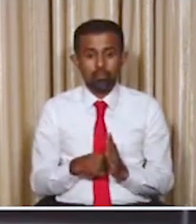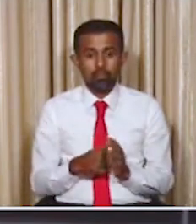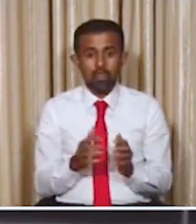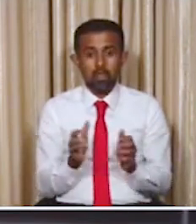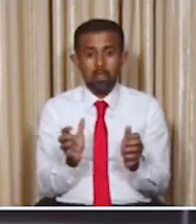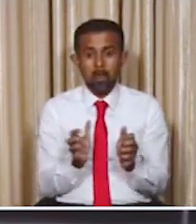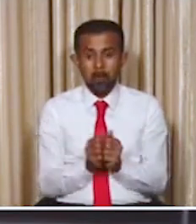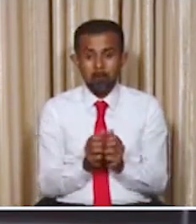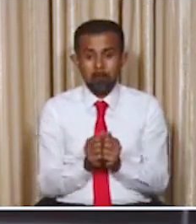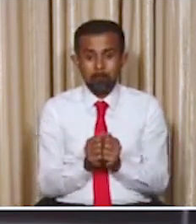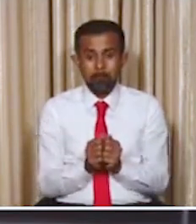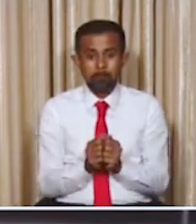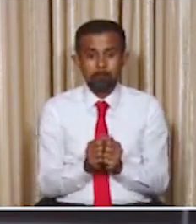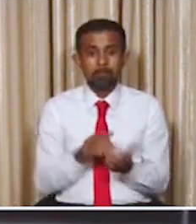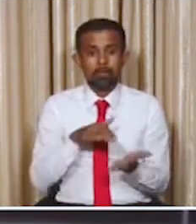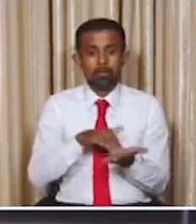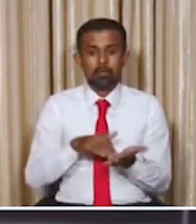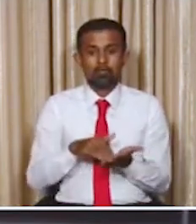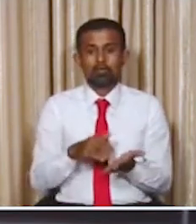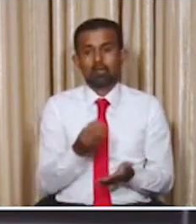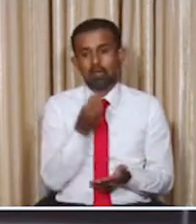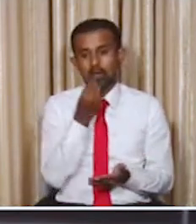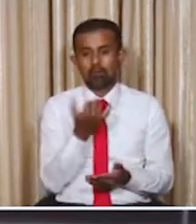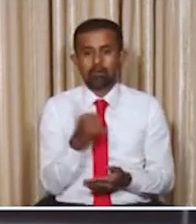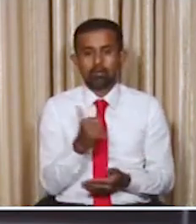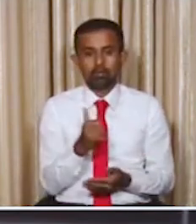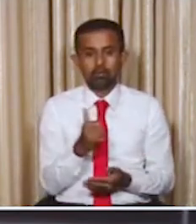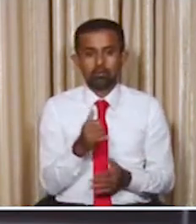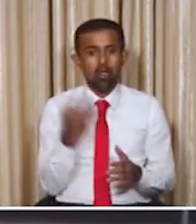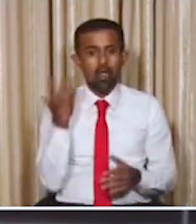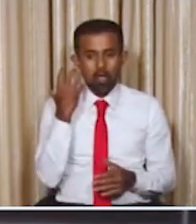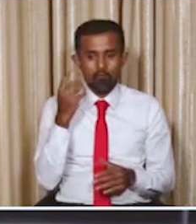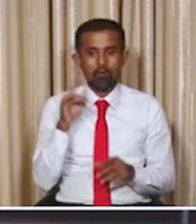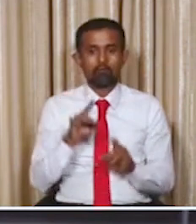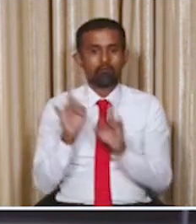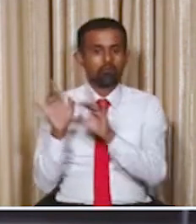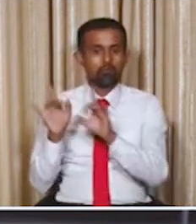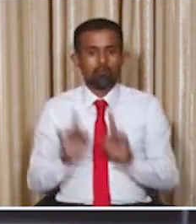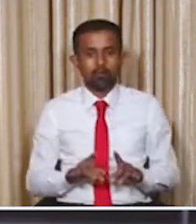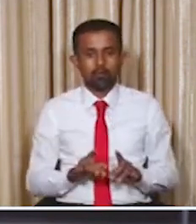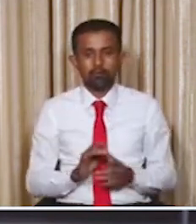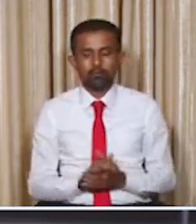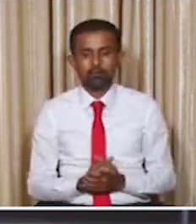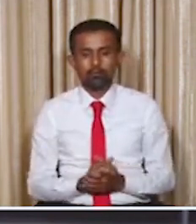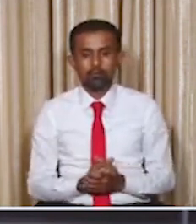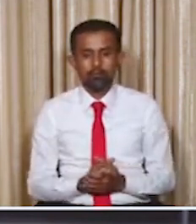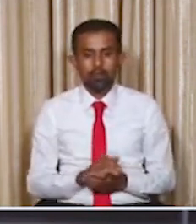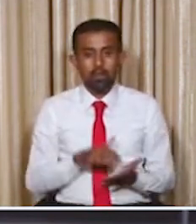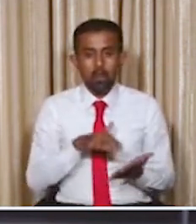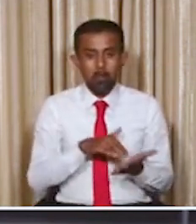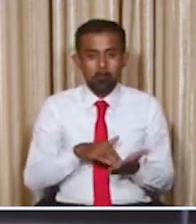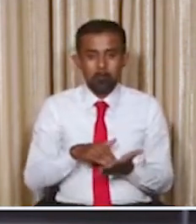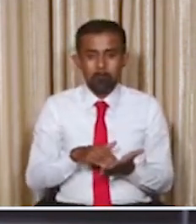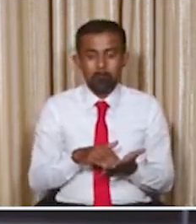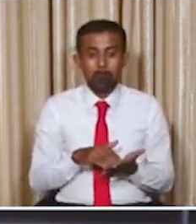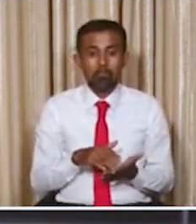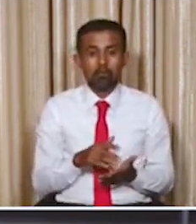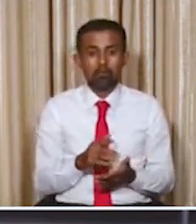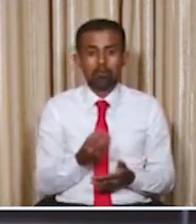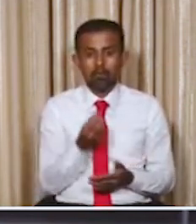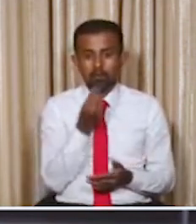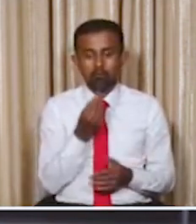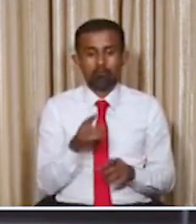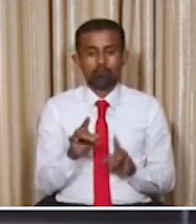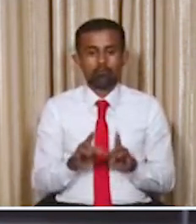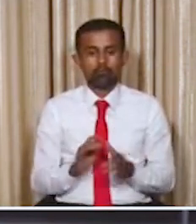walin roti kanda tamai rate janathawata wenne. Ara African ratawal wala. Honorable member you have 2 more minutes. Mati walin roti kanda. Eka tamai